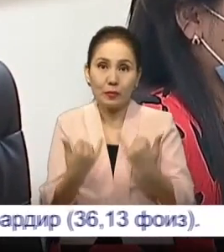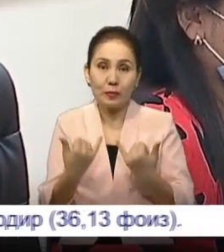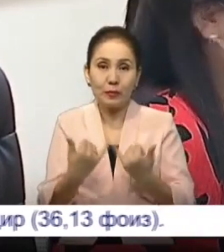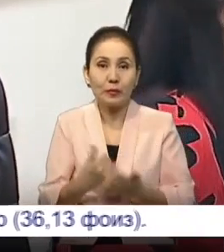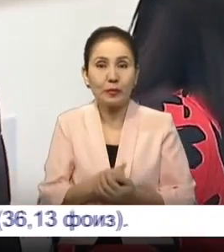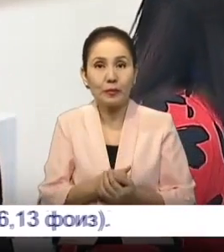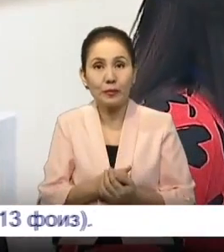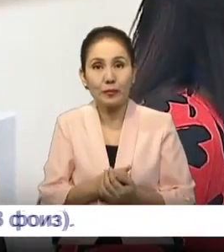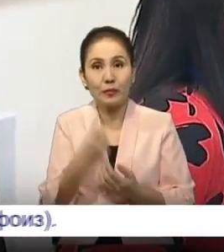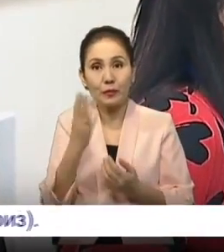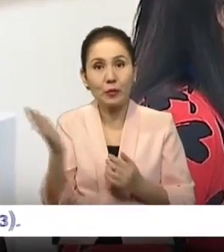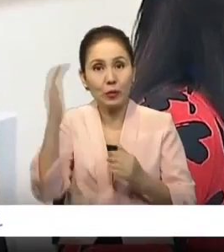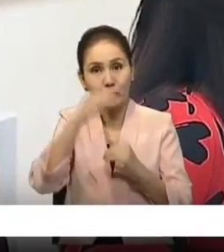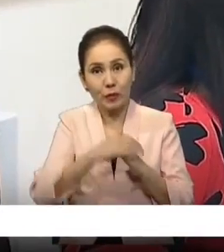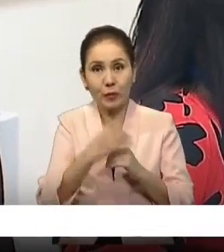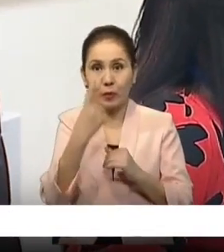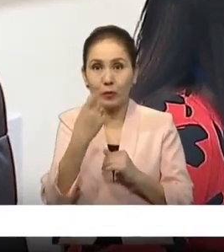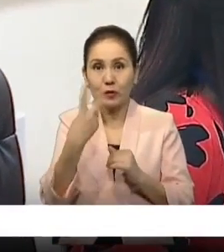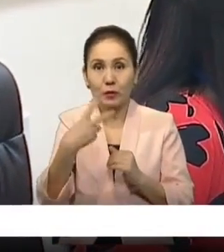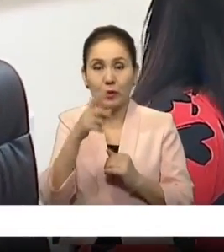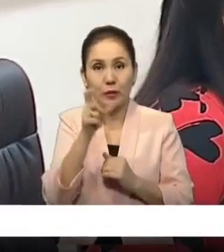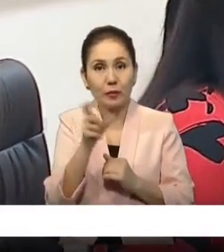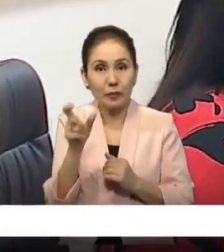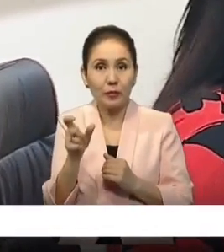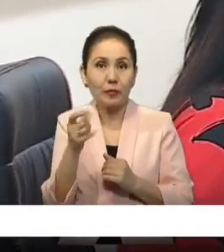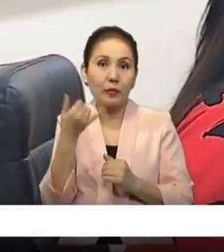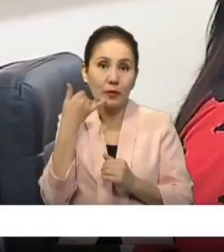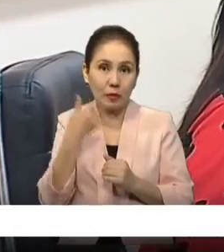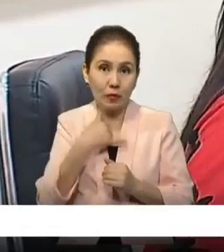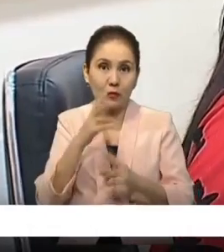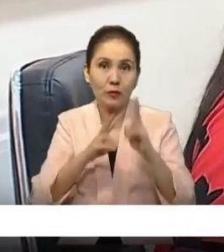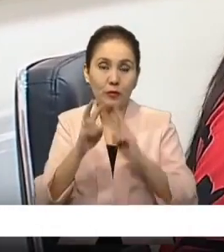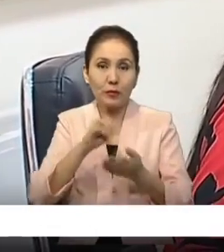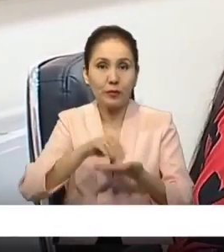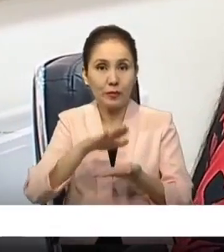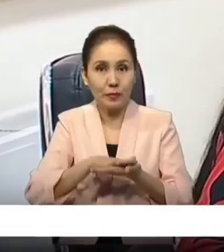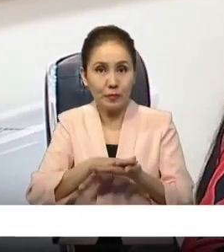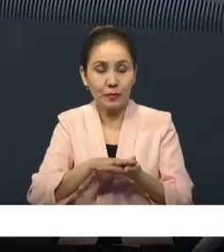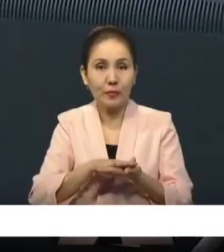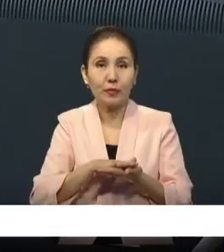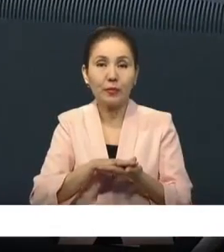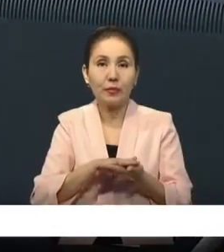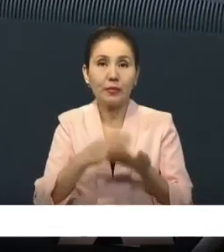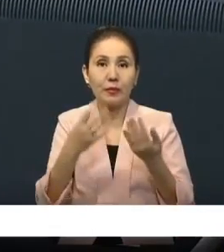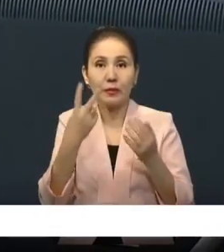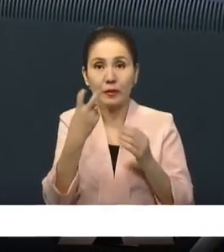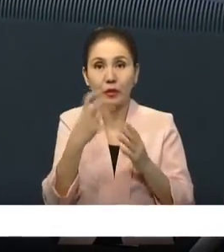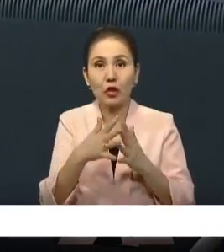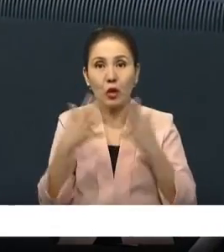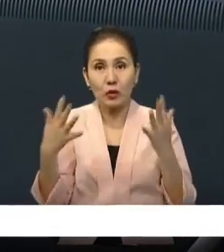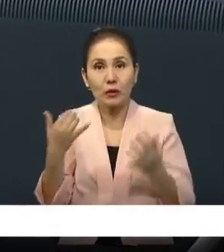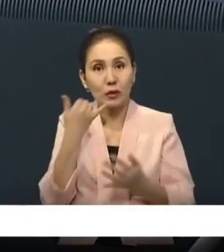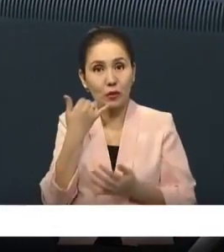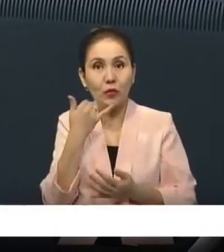paytgacha? Kun davomida men 120 ta ariza qabul qildim hozirgi vaqtga qadar va 200 dan ortiq